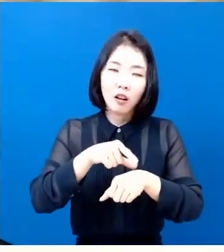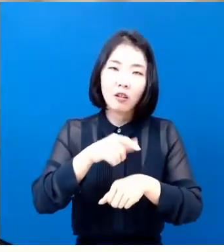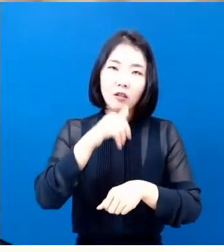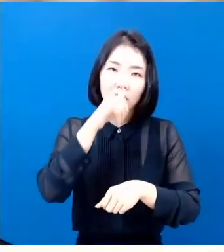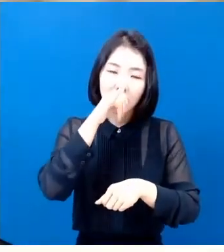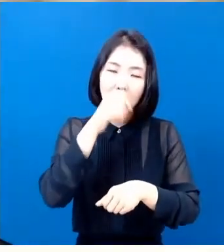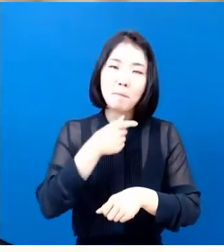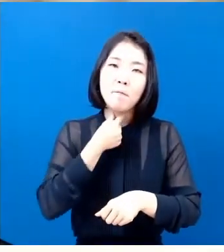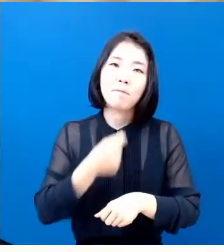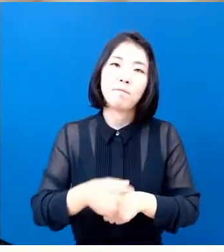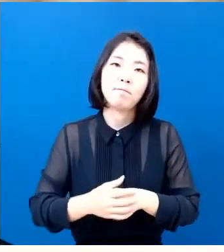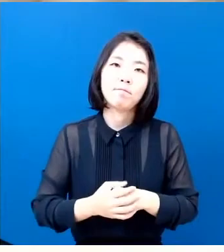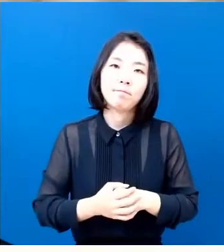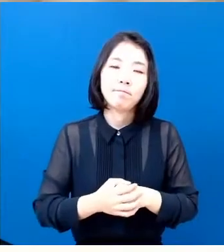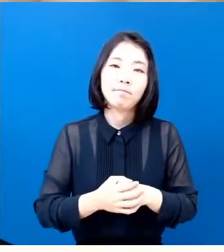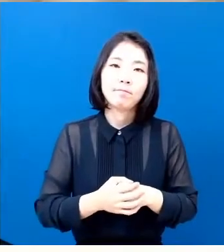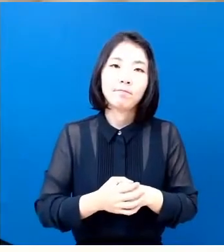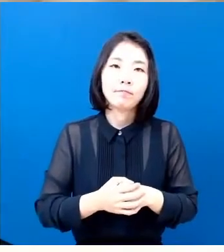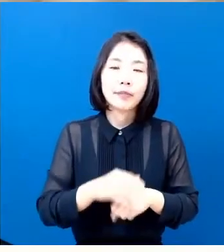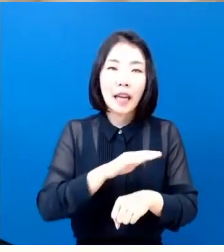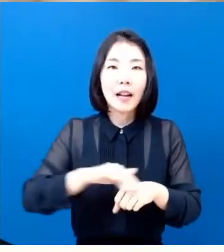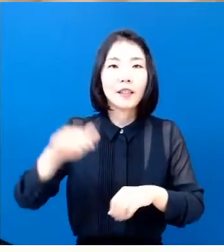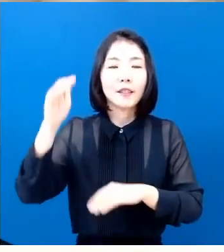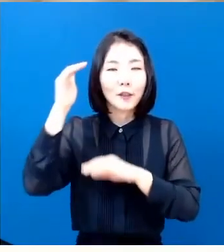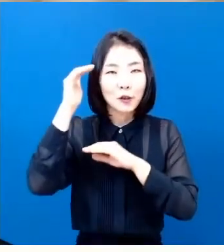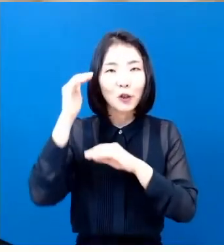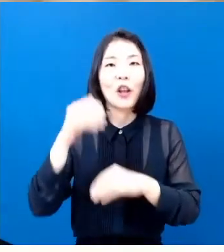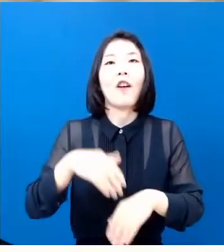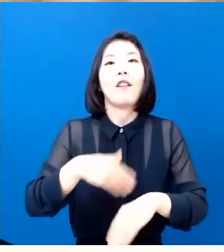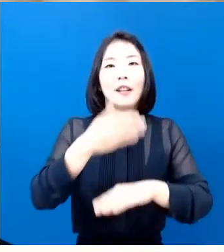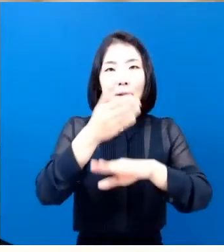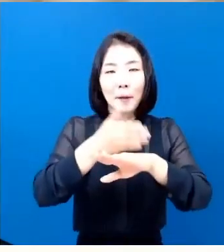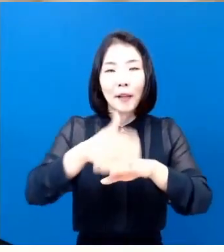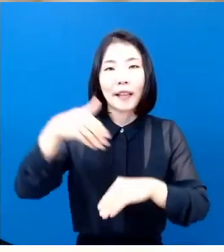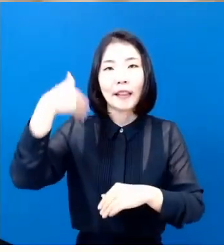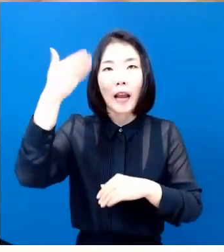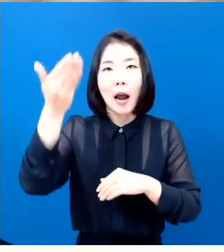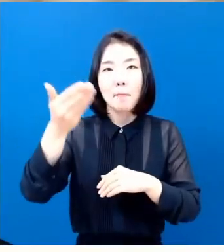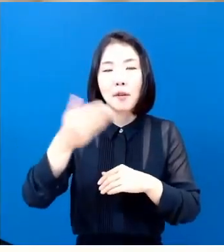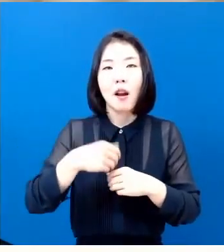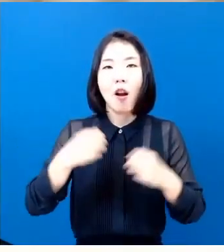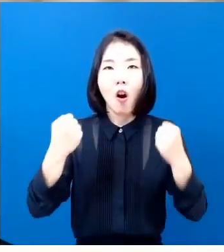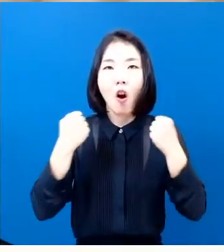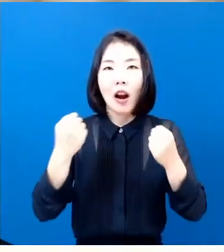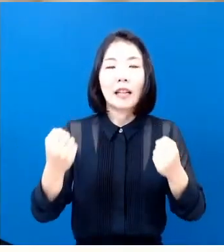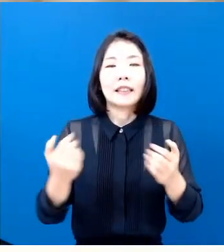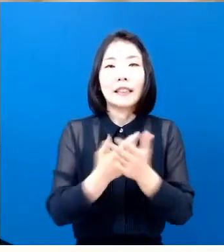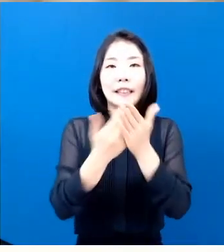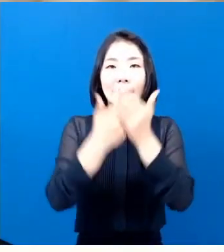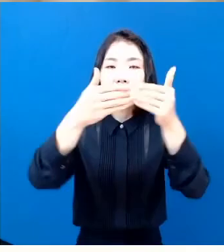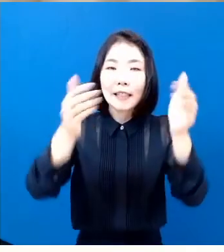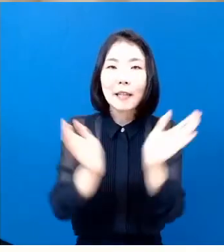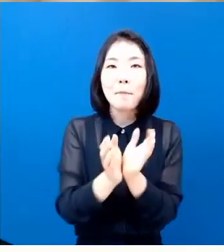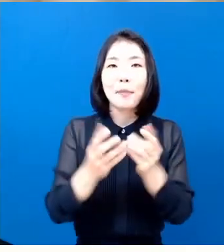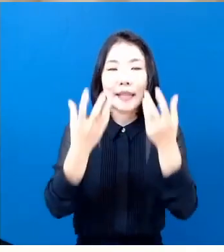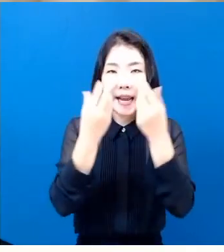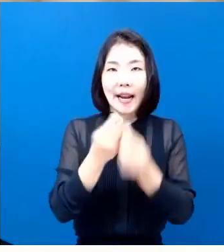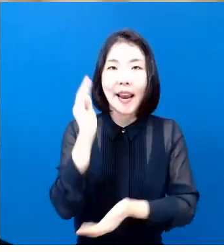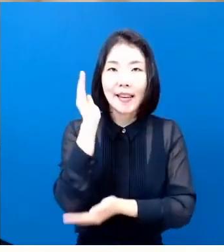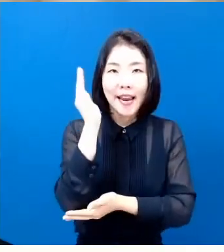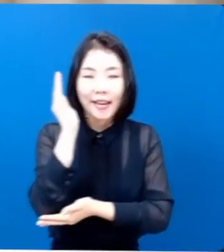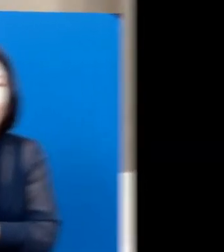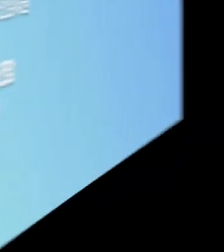좋겠습니다 경청의 주소가 반사 아닙니까 다음은 건강 진국인 김명신 천장이 사례가 이어지겠습니다